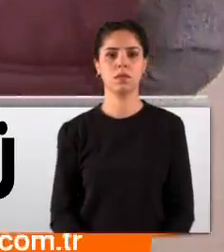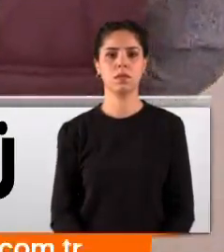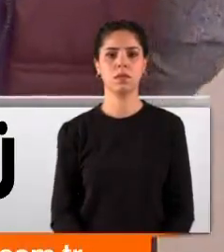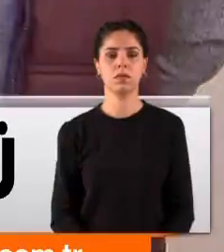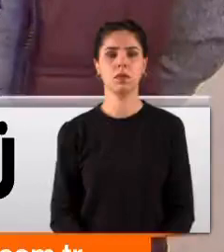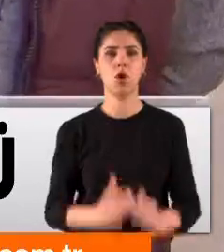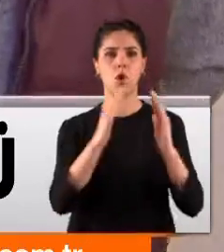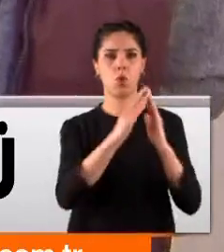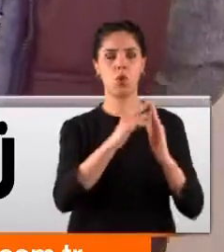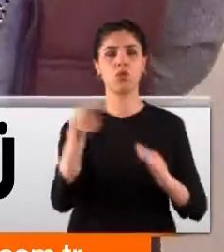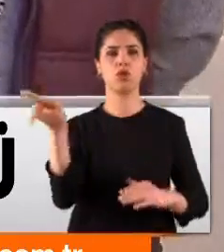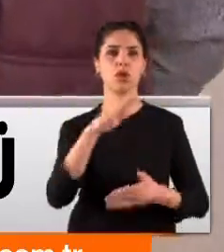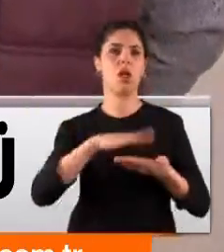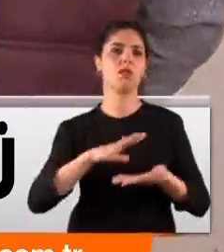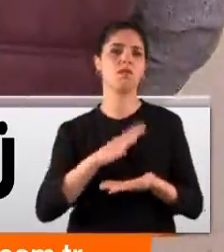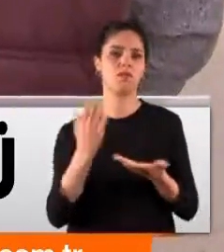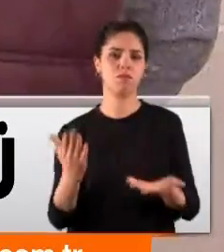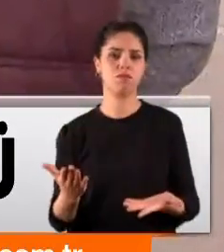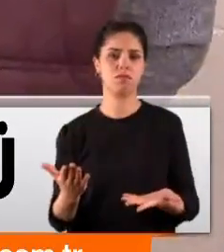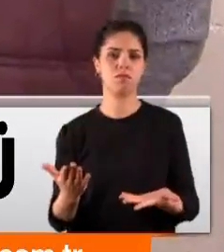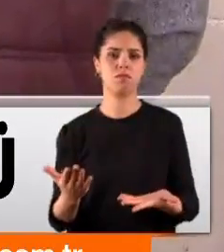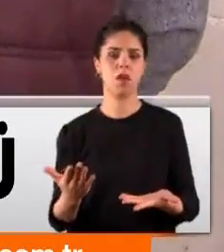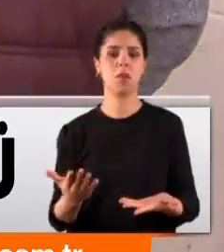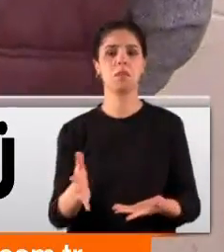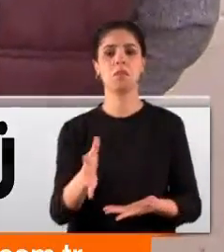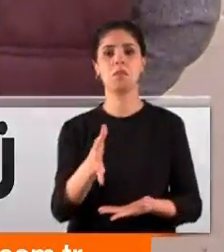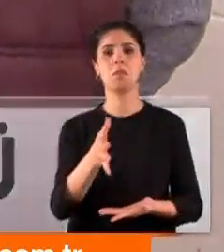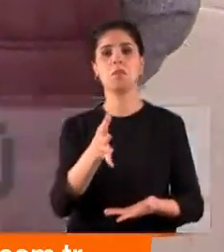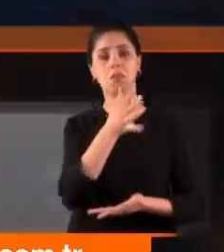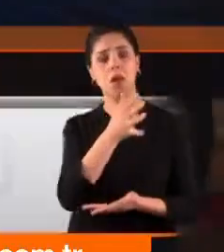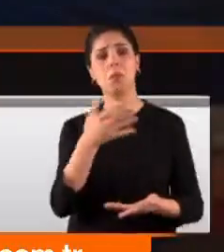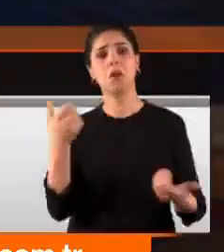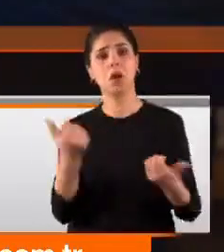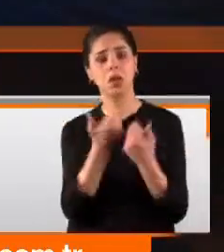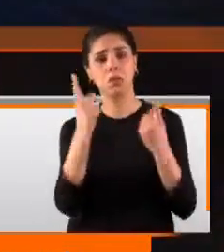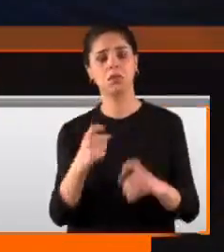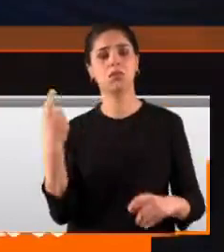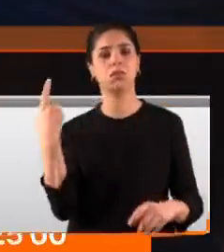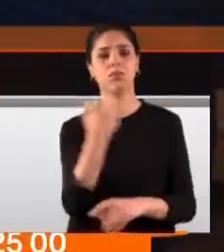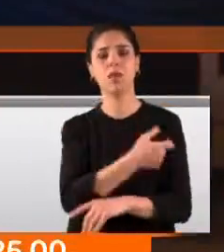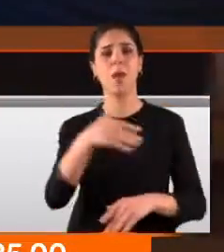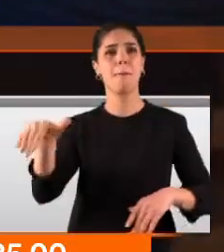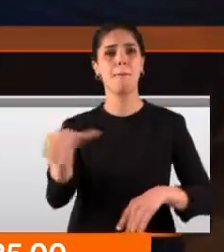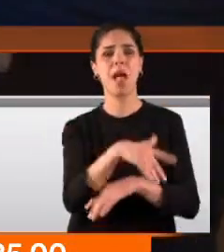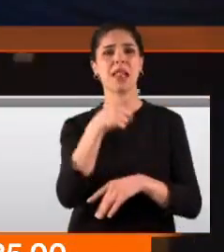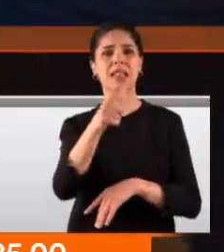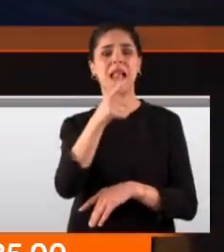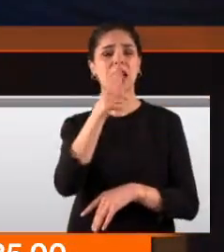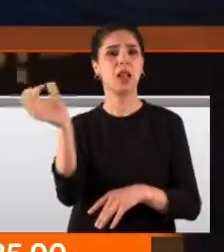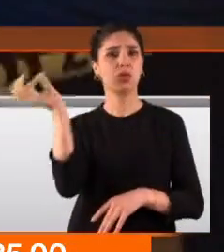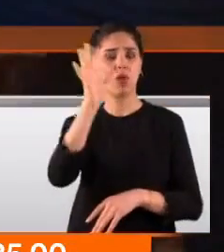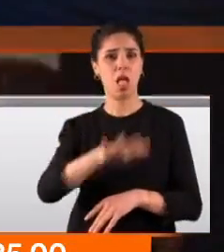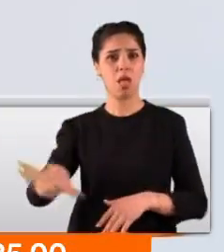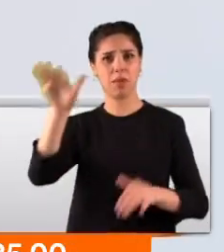Bak komşu arkadaş bunlar arkadaş yani. Kazalıyım mı artık bilerek mi atıyor vuruyor çocuğu. Mahallede silah seslerini duyup olay yerine gelenler